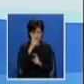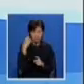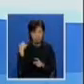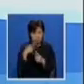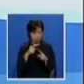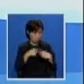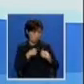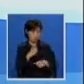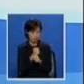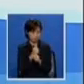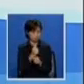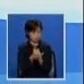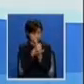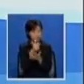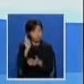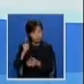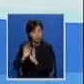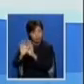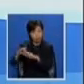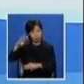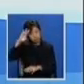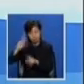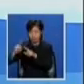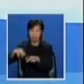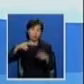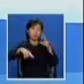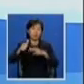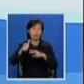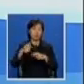ดนี้ก็คือเรื่องที่เกี่ยวข้องกับสถานการณ์ในปัจจุบันที่ผมอยากจะเรียนพี่น้องประชาชนให้ทราบ